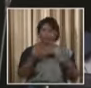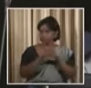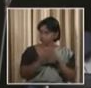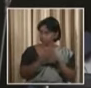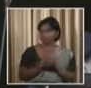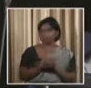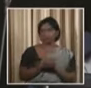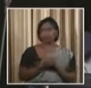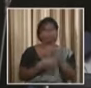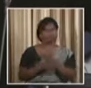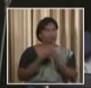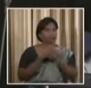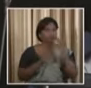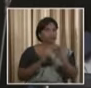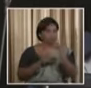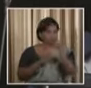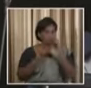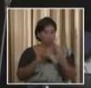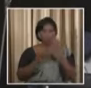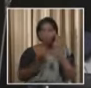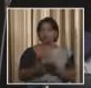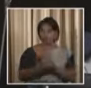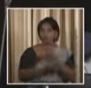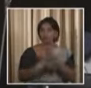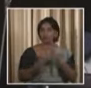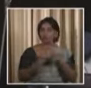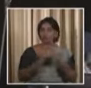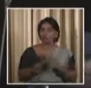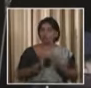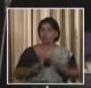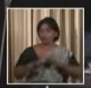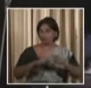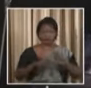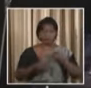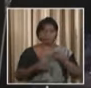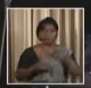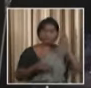තියෙන්නේ. එතකොට ඉදිරියට වංචා දූෂණ වැළැක්වීම සඳහා මේ පනත අපි ක්‍රියාත්මක කරන්න බලාපොරොත්තු වෙනවා.